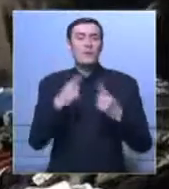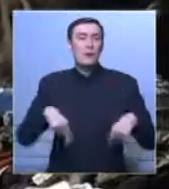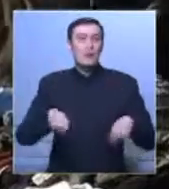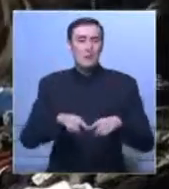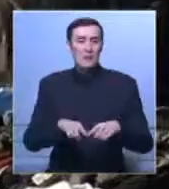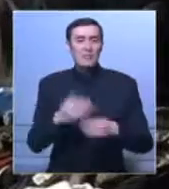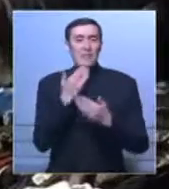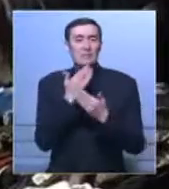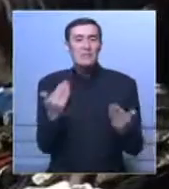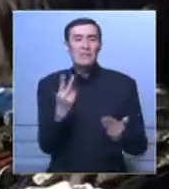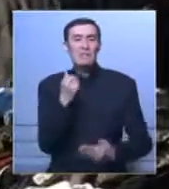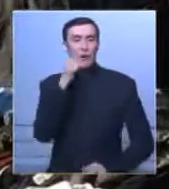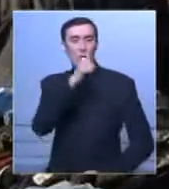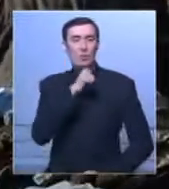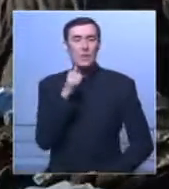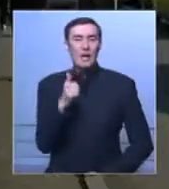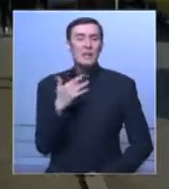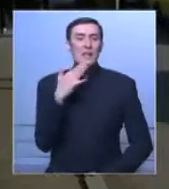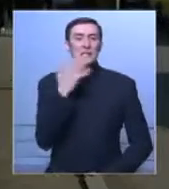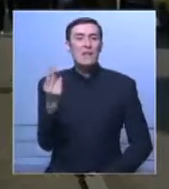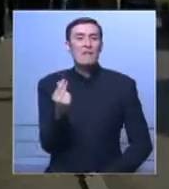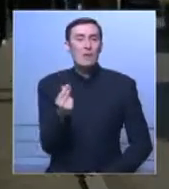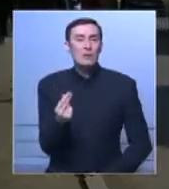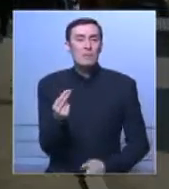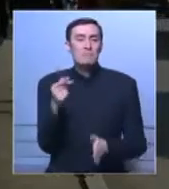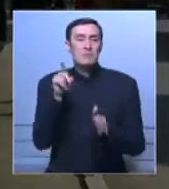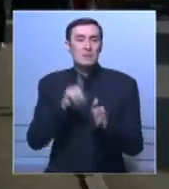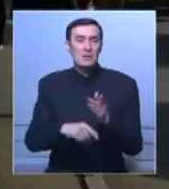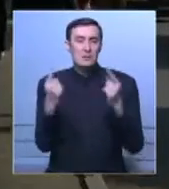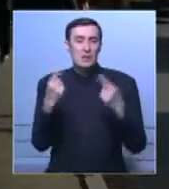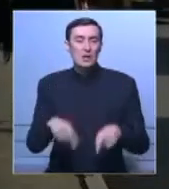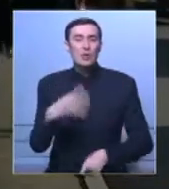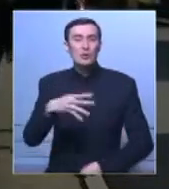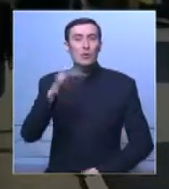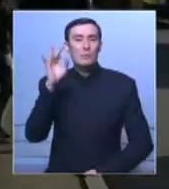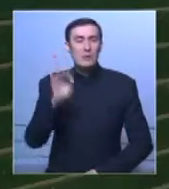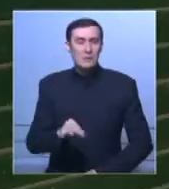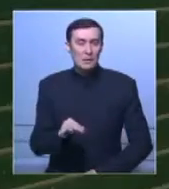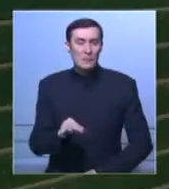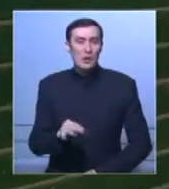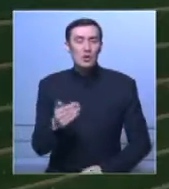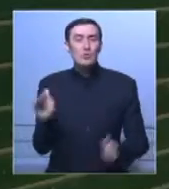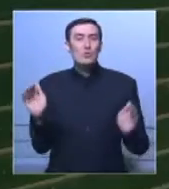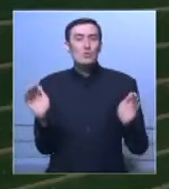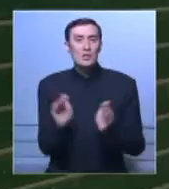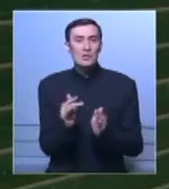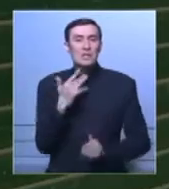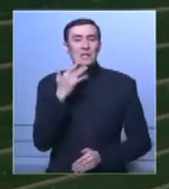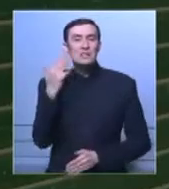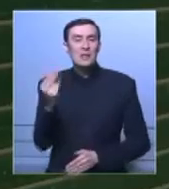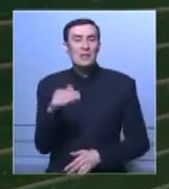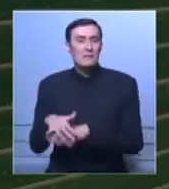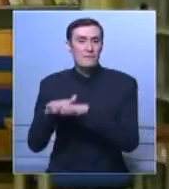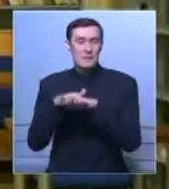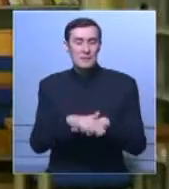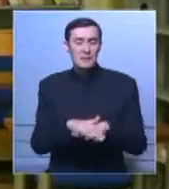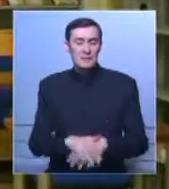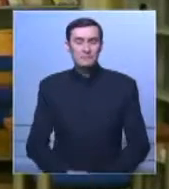компаниями. За последние 2 года национальная валюта обесценилась на 40%. Заметно уменьшились и иностранные